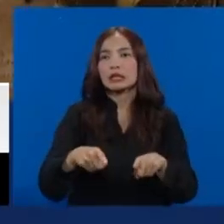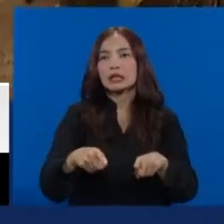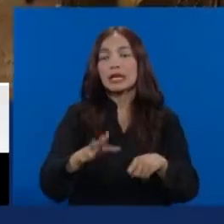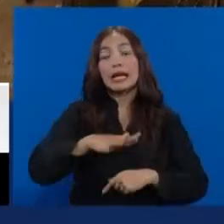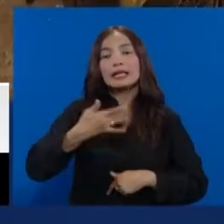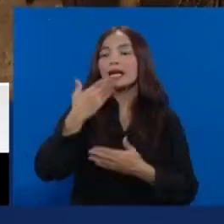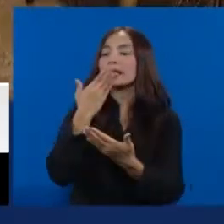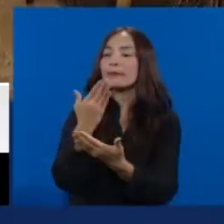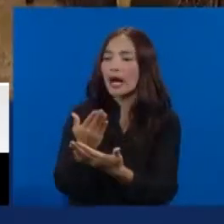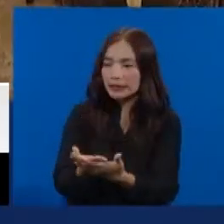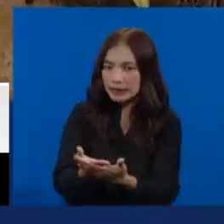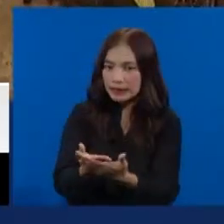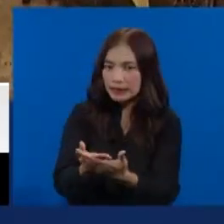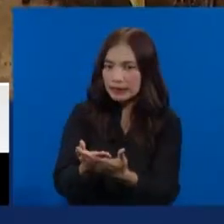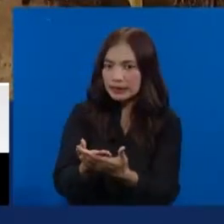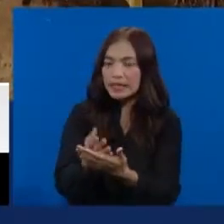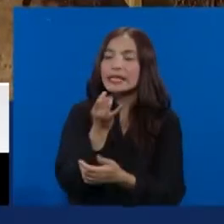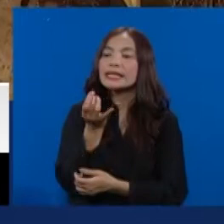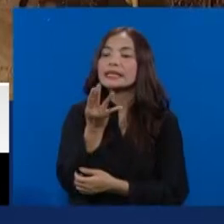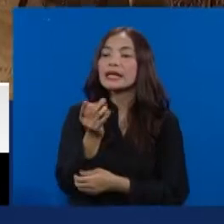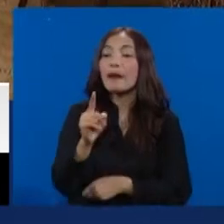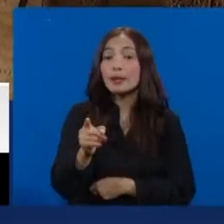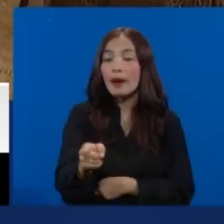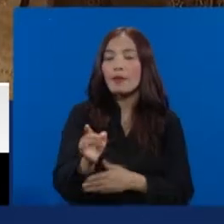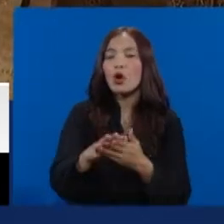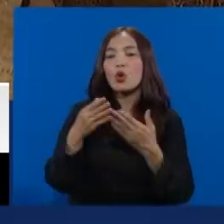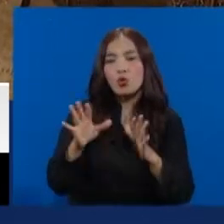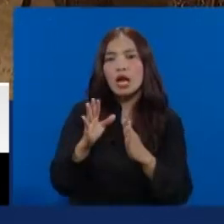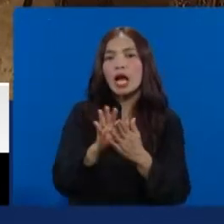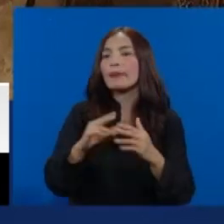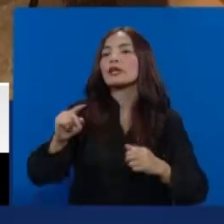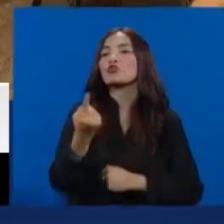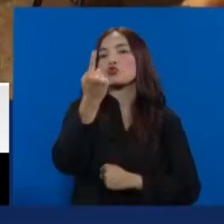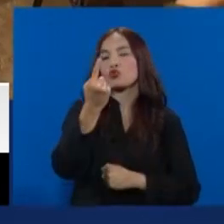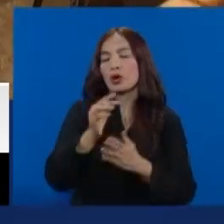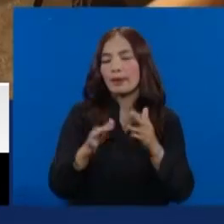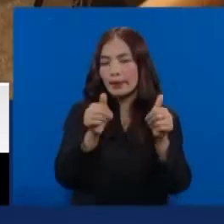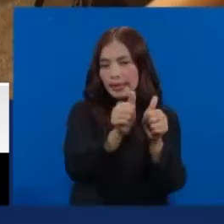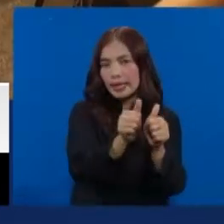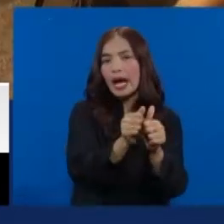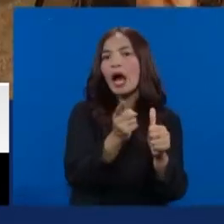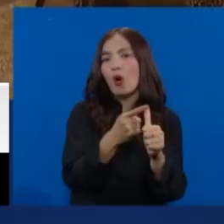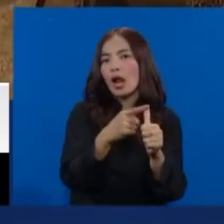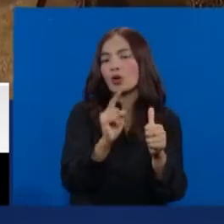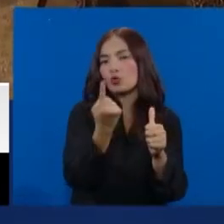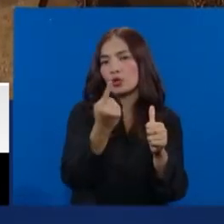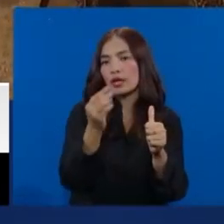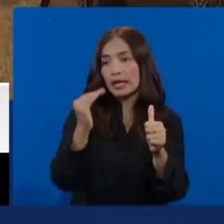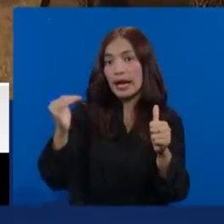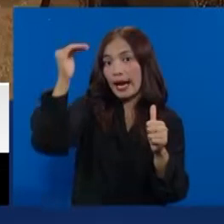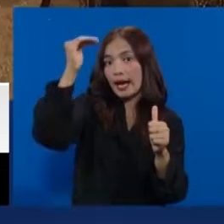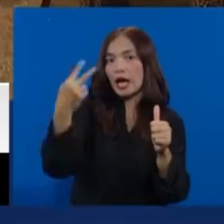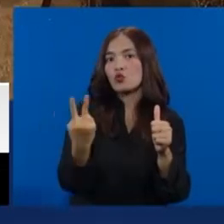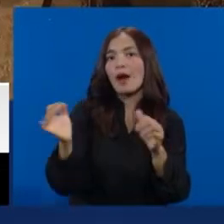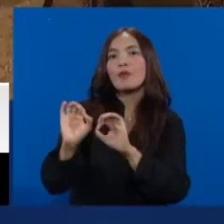rasa terima kasih dan juga izin karena telah melangkahi atau menikah terlebih dahulu. Kemudian juga